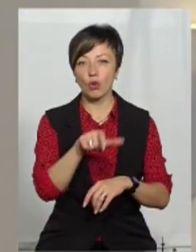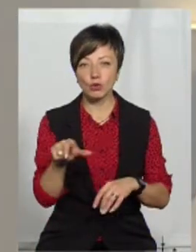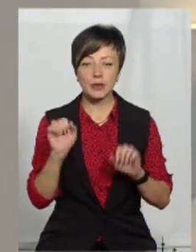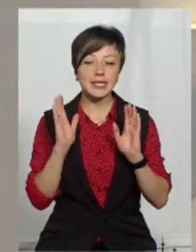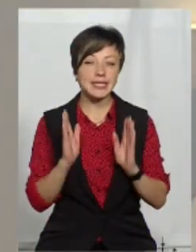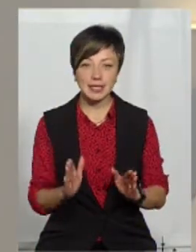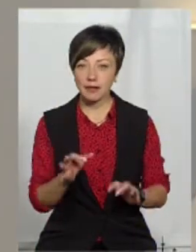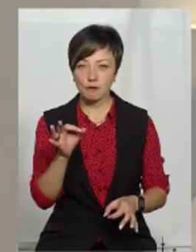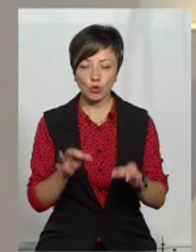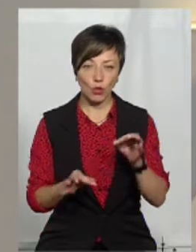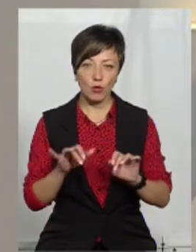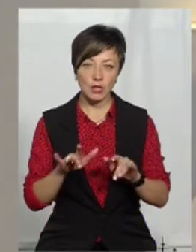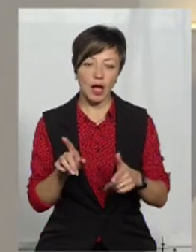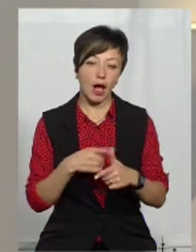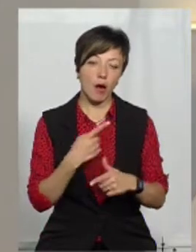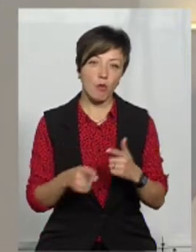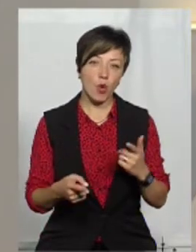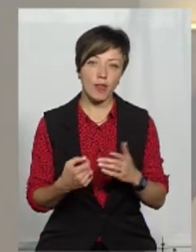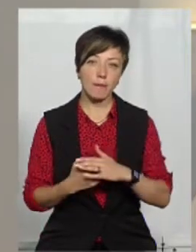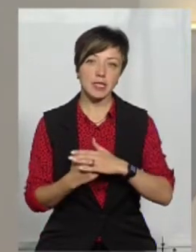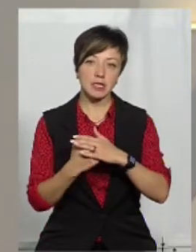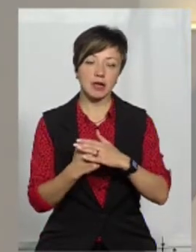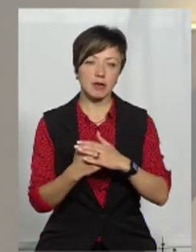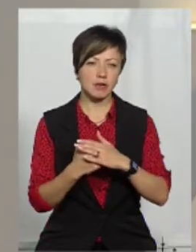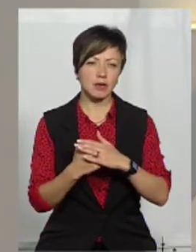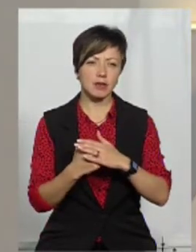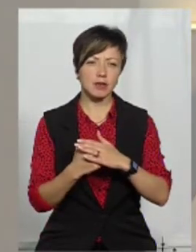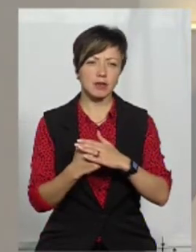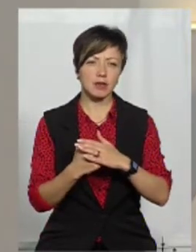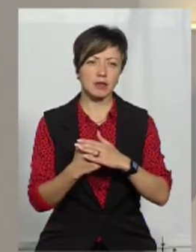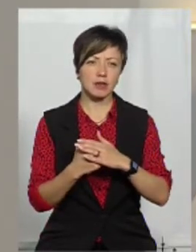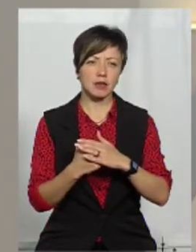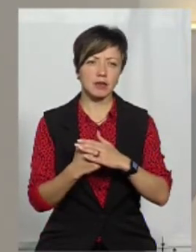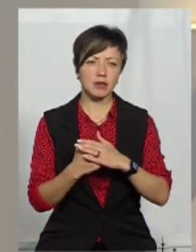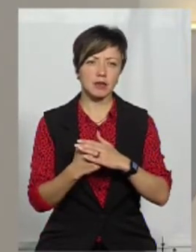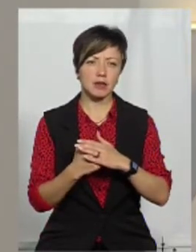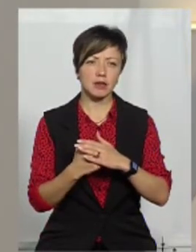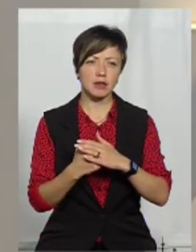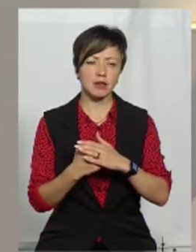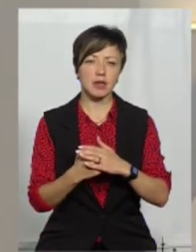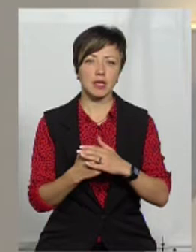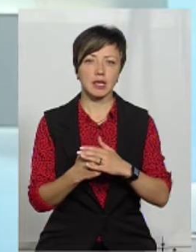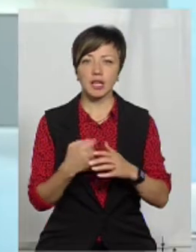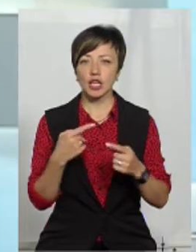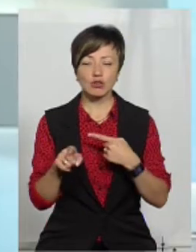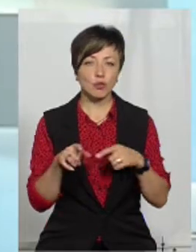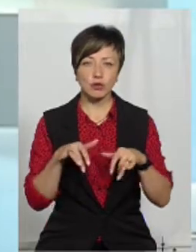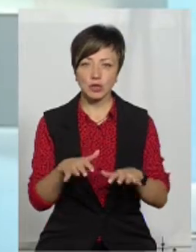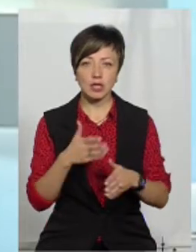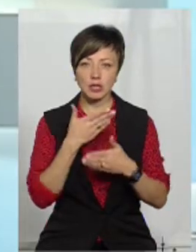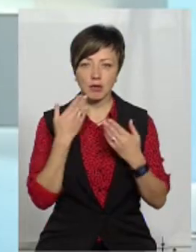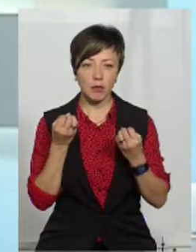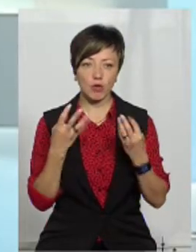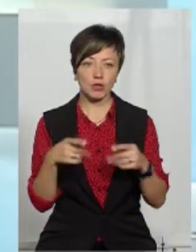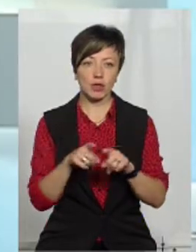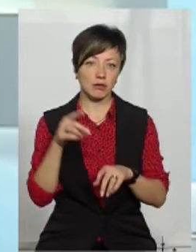в судовому процесі або на підставі високого слідства. Ми всі люди значні, грамотні юридично розуміємо, що іншої процедури немає. Худняк не може так